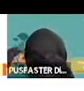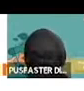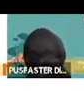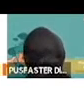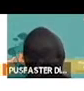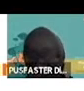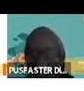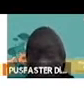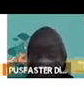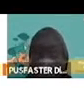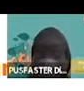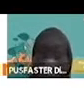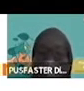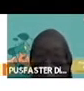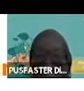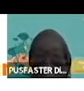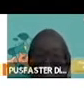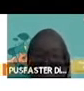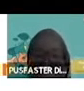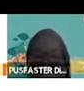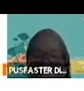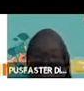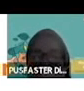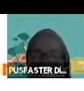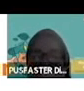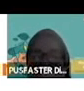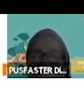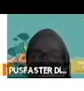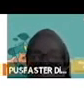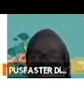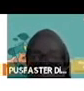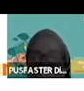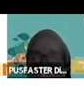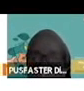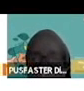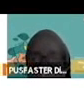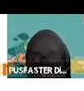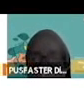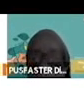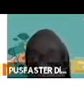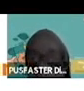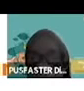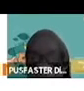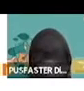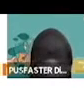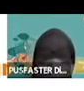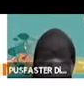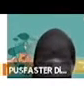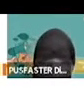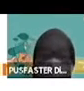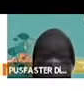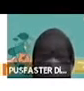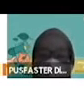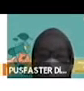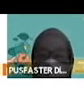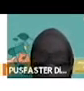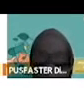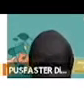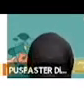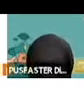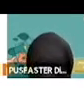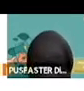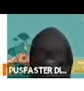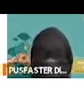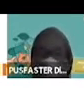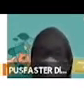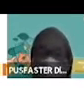terkasih begitu saja kita Lalu ada undang melakukan konversi langit gimana setiap